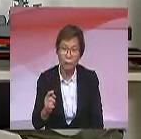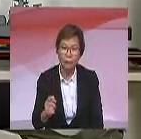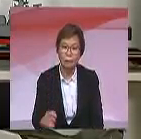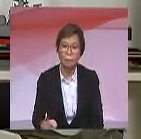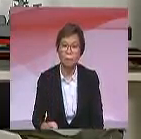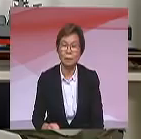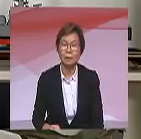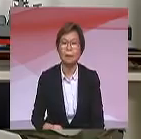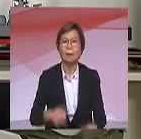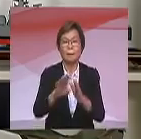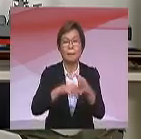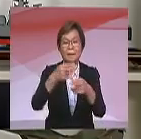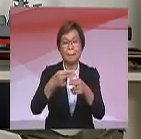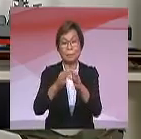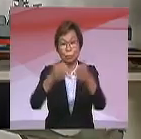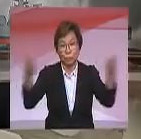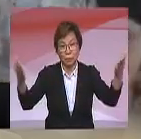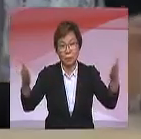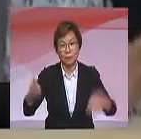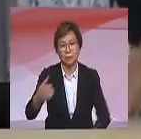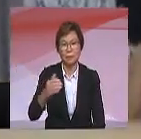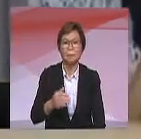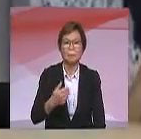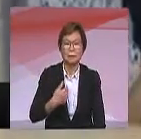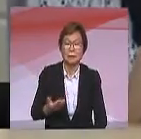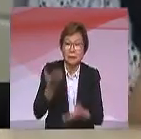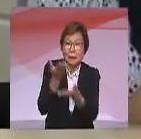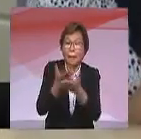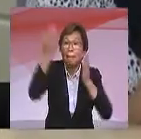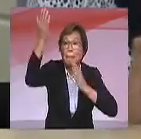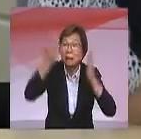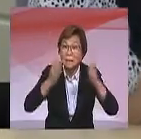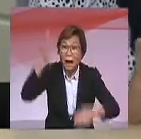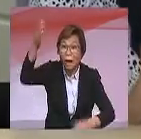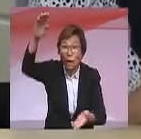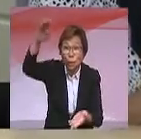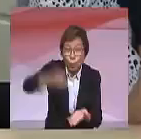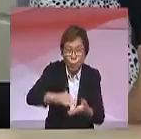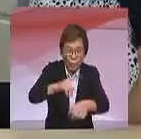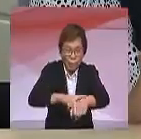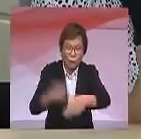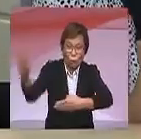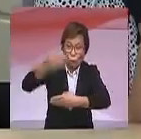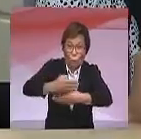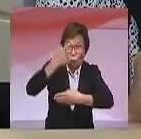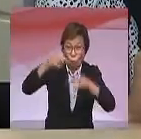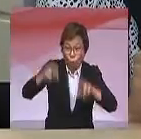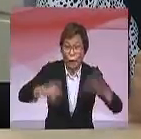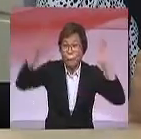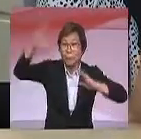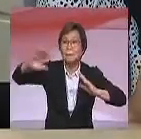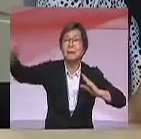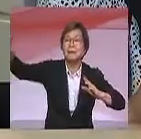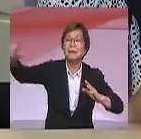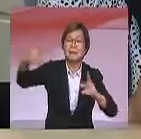Dato' Sri, saya Zura daripada Bernama. Dato' Sri, terdapat cadangan sama ada Malaysia akan mengurangkan tempoh kuarantin bagi rakyat Malaysia yang